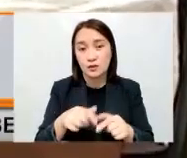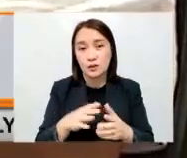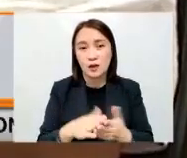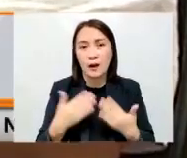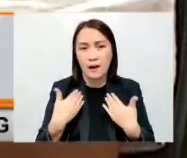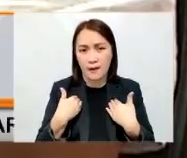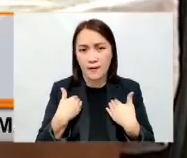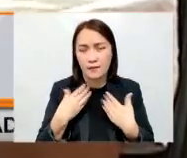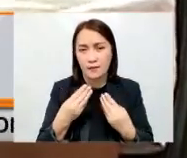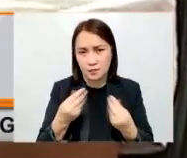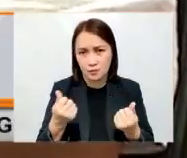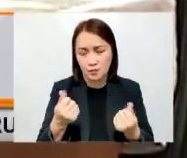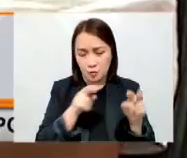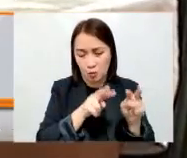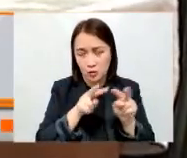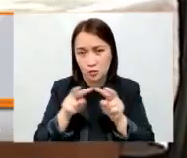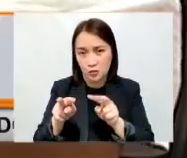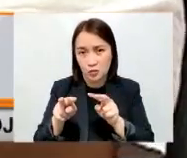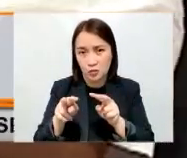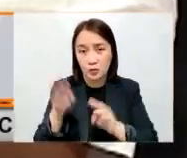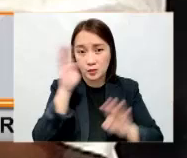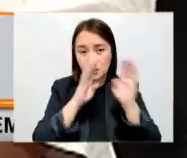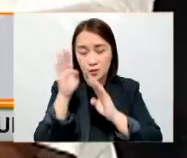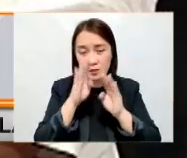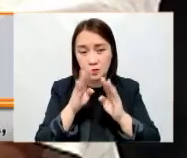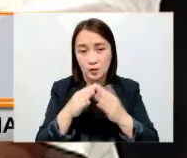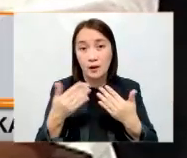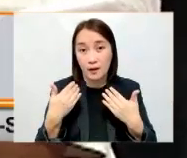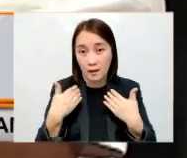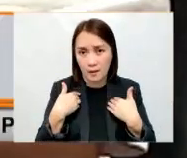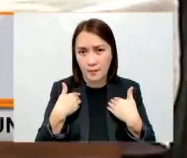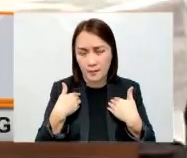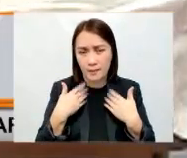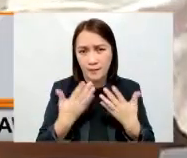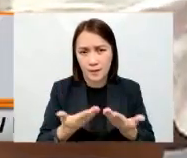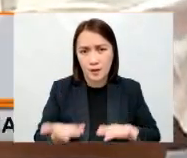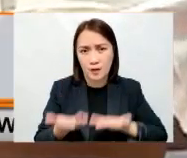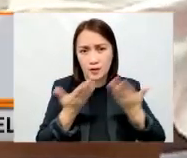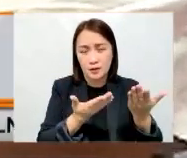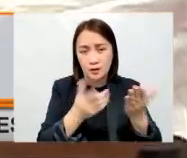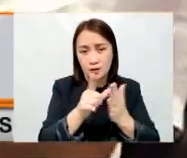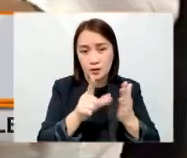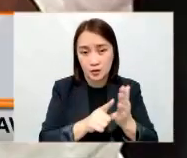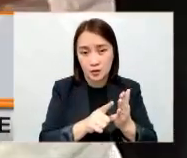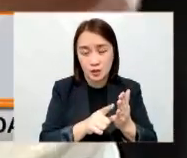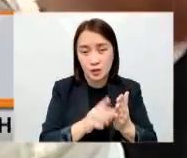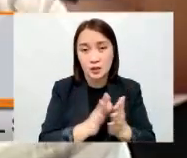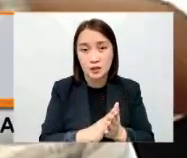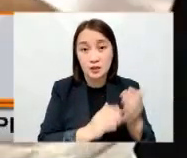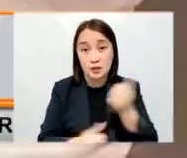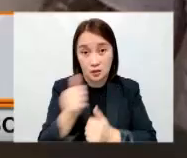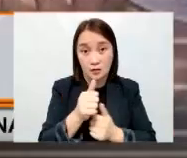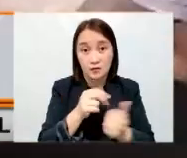probably ask our friends in Congress to eventually pass a law to be able to create a chief nursing officer for the Philippines that will address all